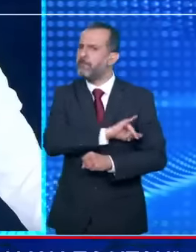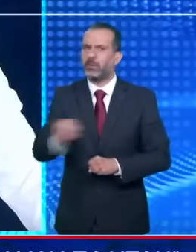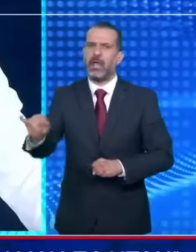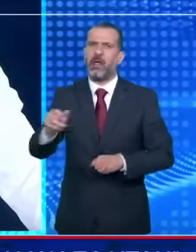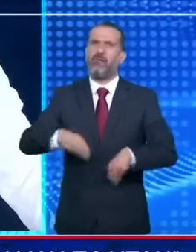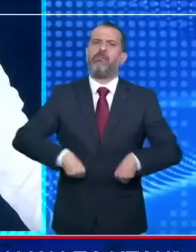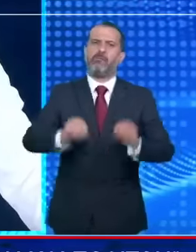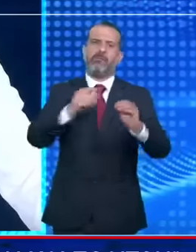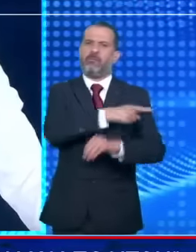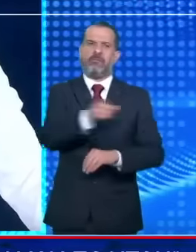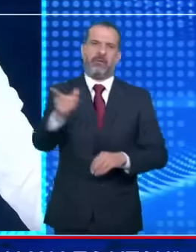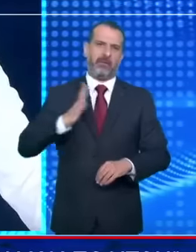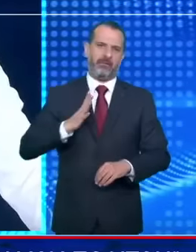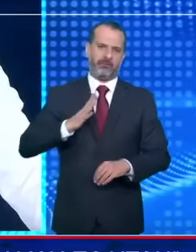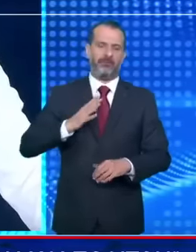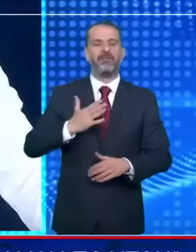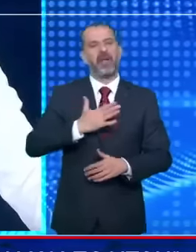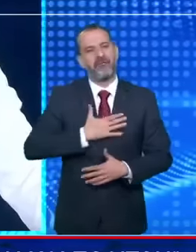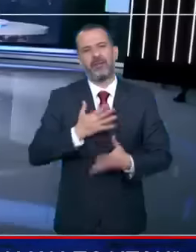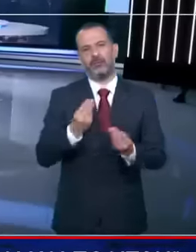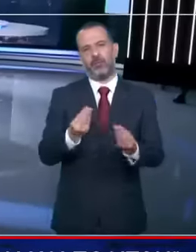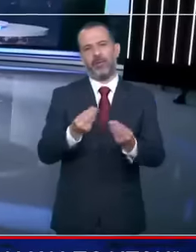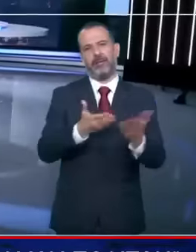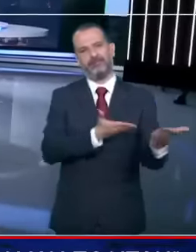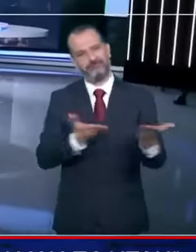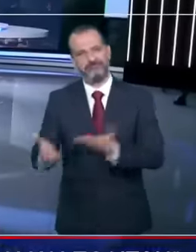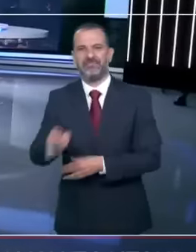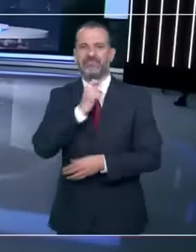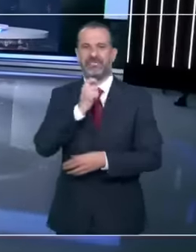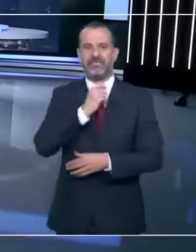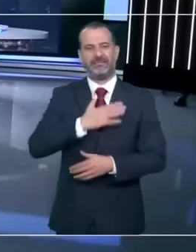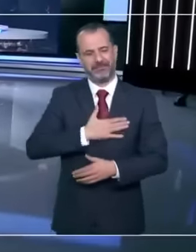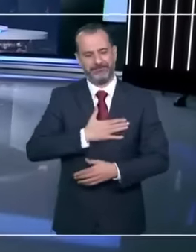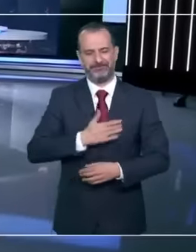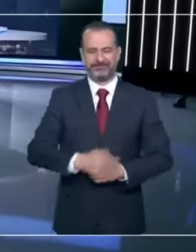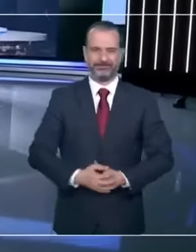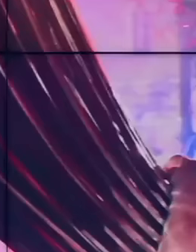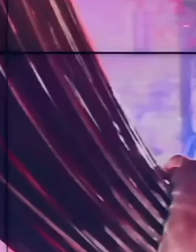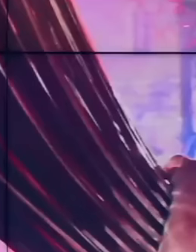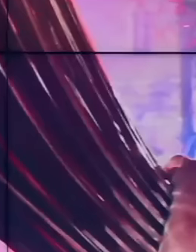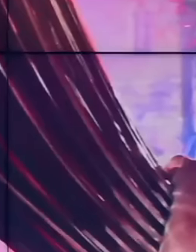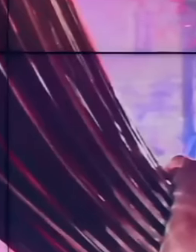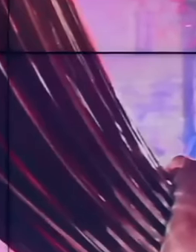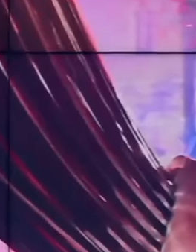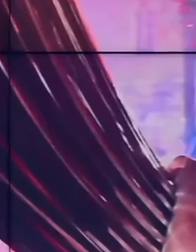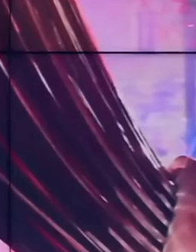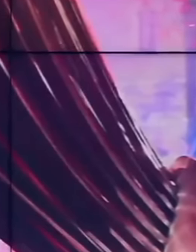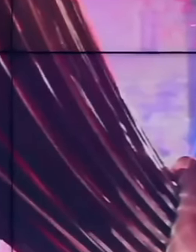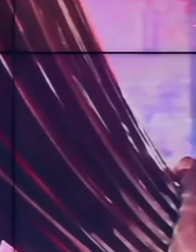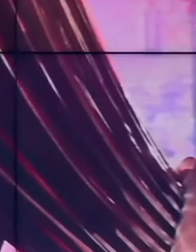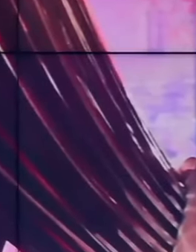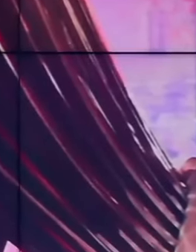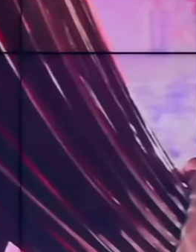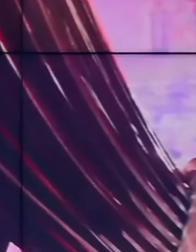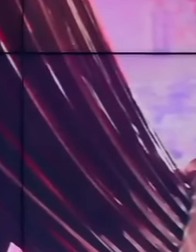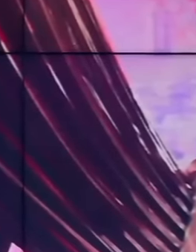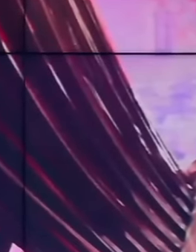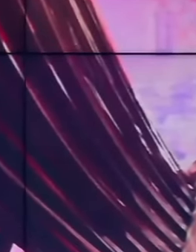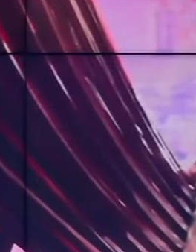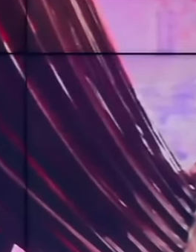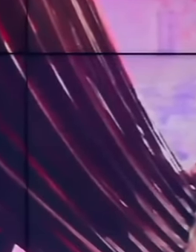ποτέ. Σας ευχαριστώ πάρα πολύ, κύριε Πρόεδρε, για τη συνομιλία που είχαμε. Έβγαλε ειδήσεις ο Στέφανος